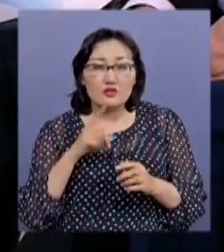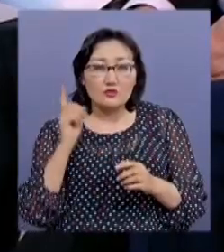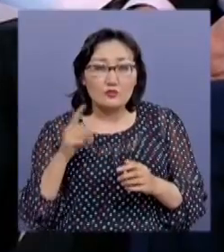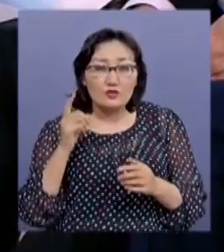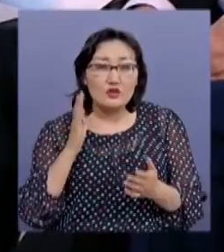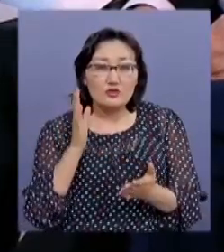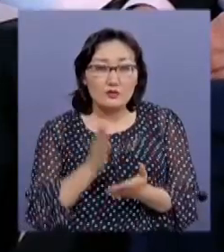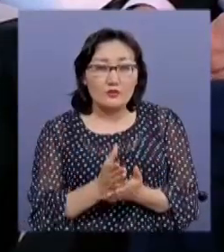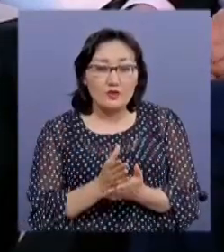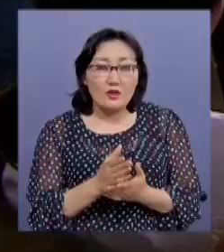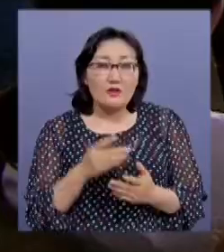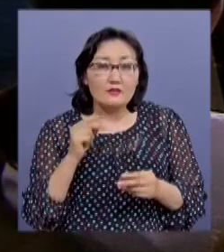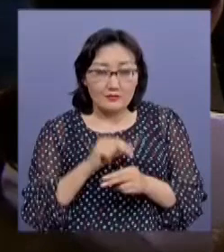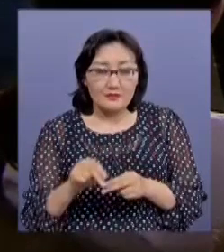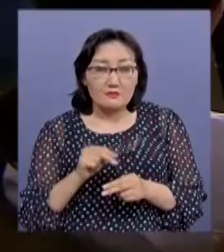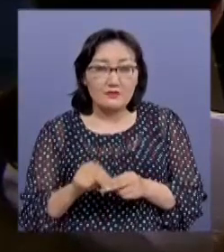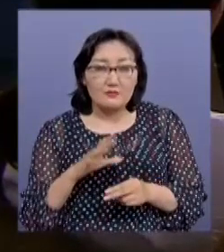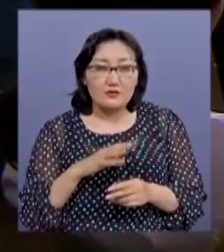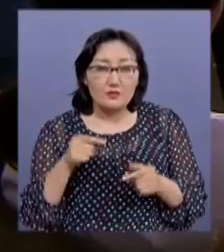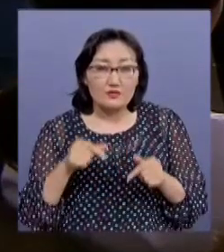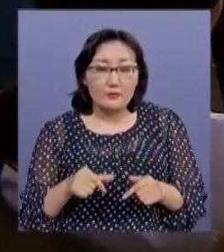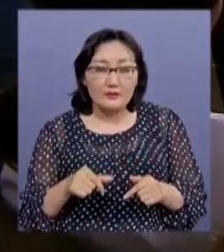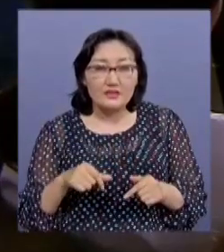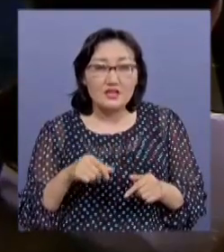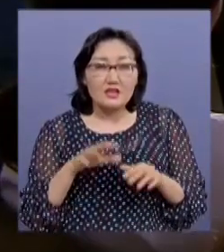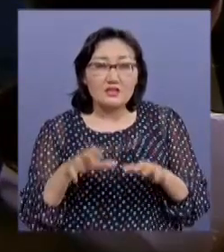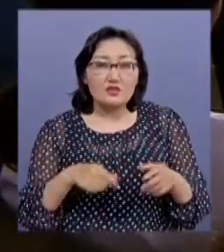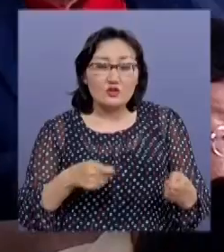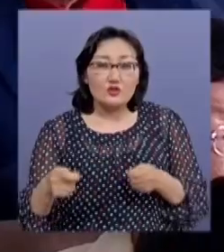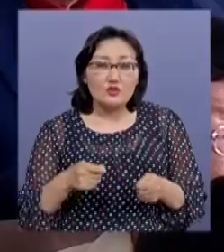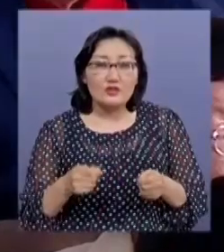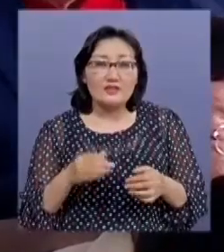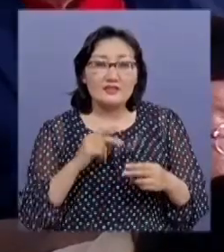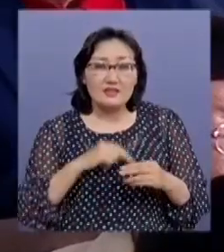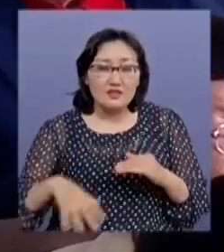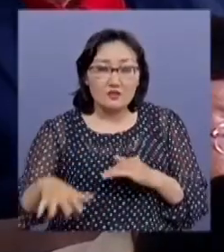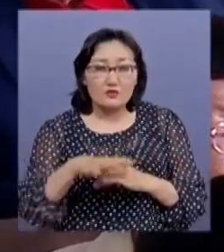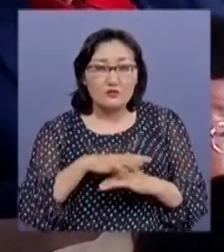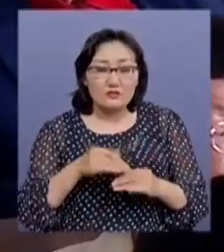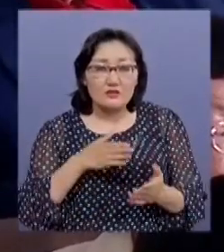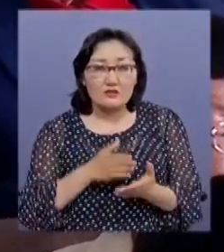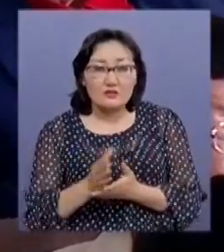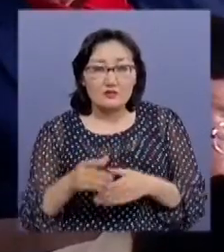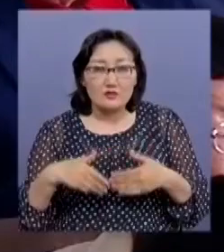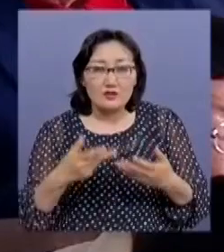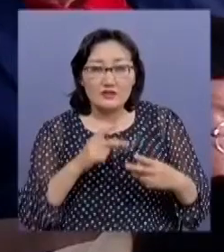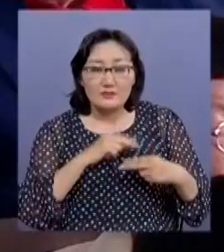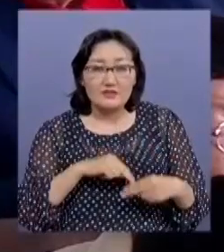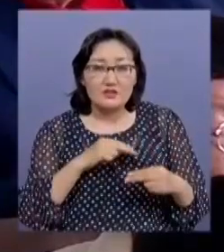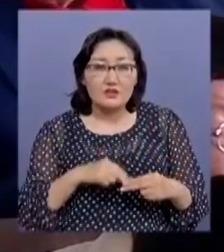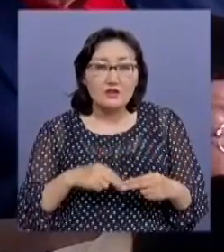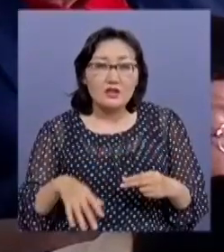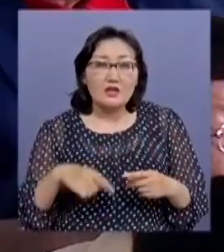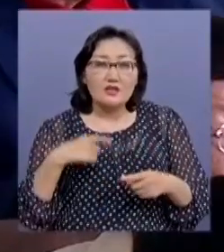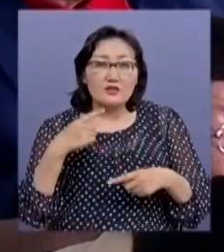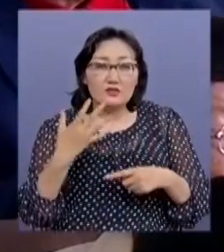сілтер тапсырмас ақыл. Биыл елбасының ел мүддесі үшін атқарған табанды қызметіне